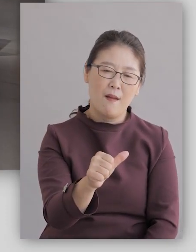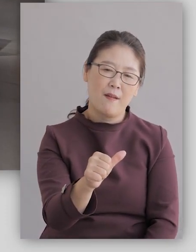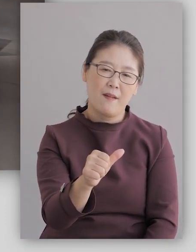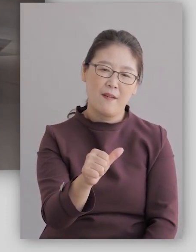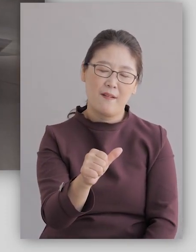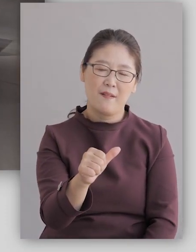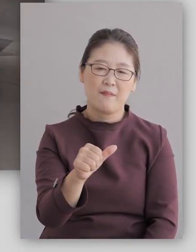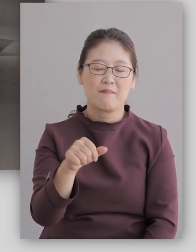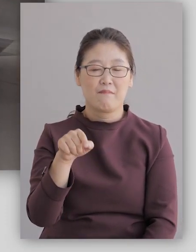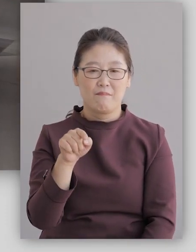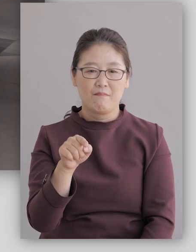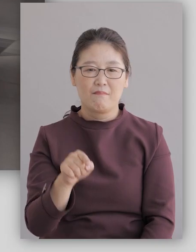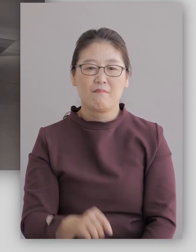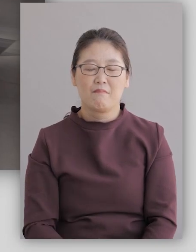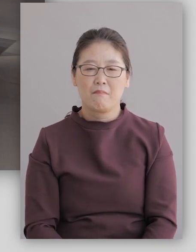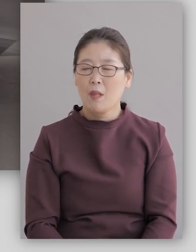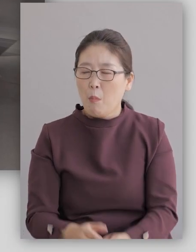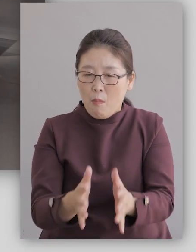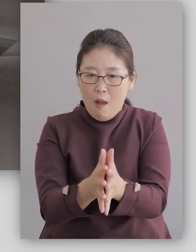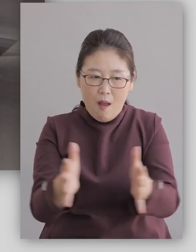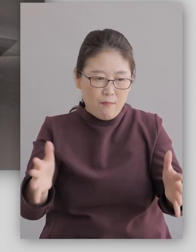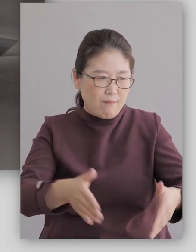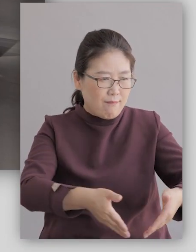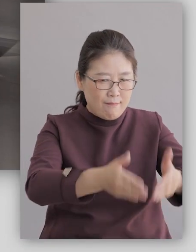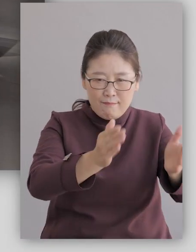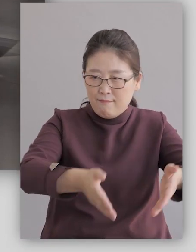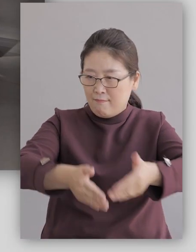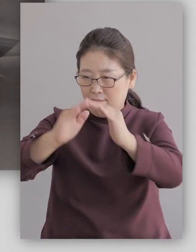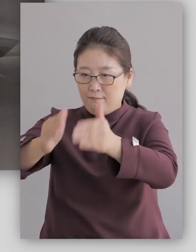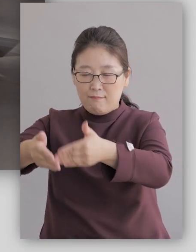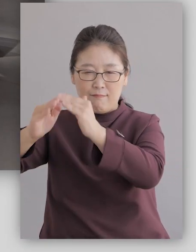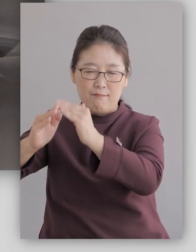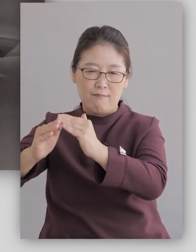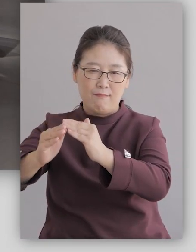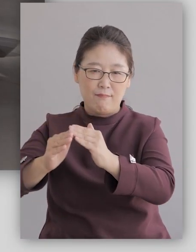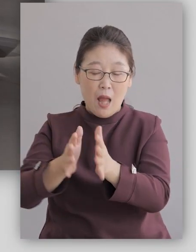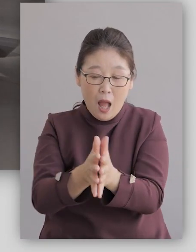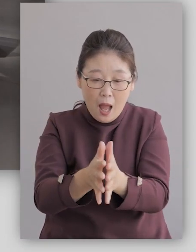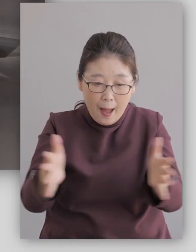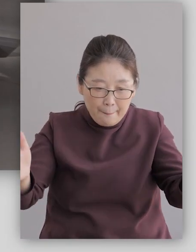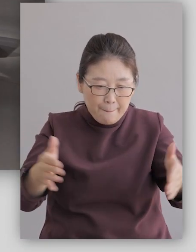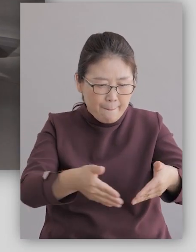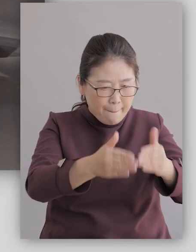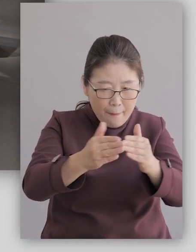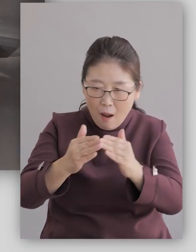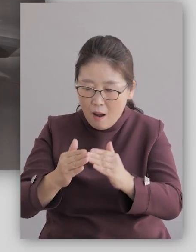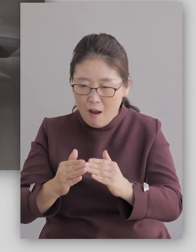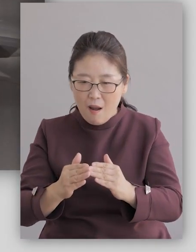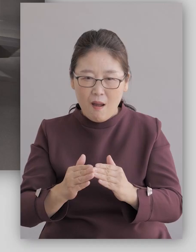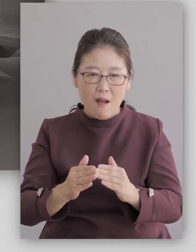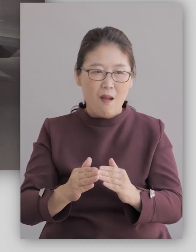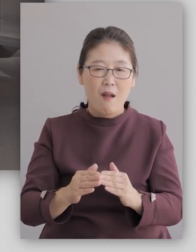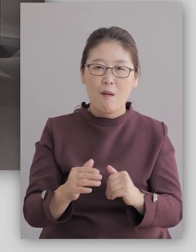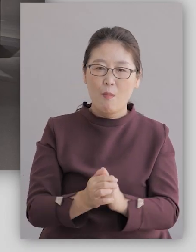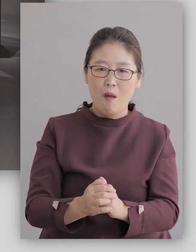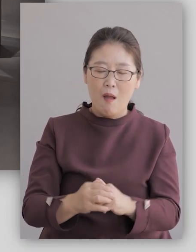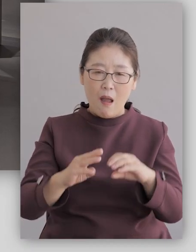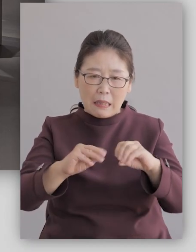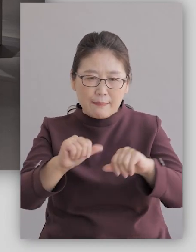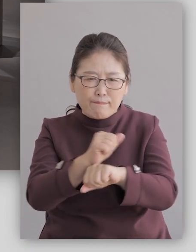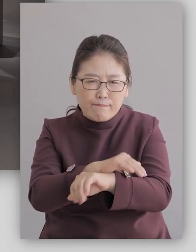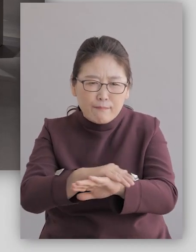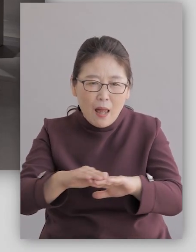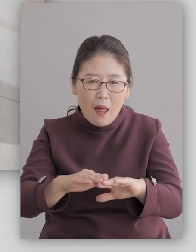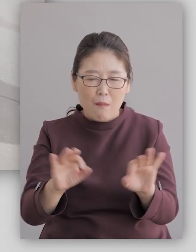정책으로 들어가면서 아파트가 건립이 됩니다. 아파트가 건립이 되면서 마당이 없어지니까 옹기도 사라지게